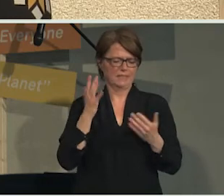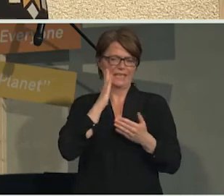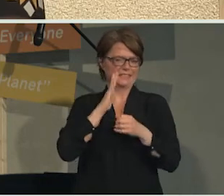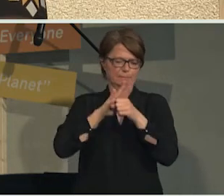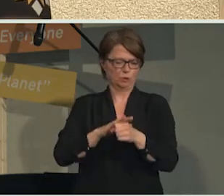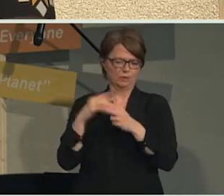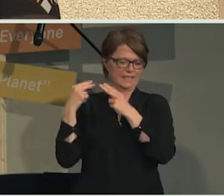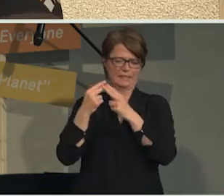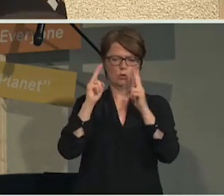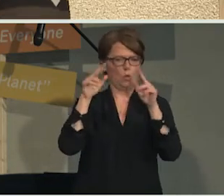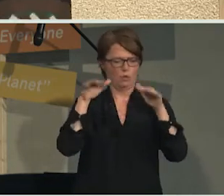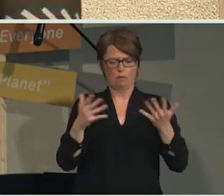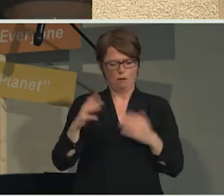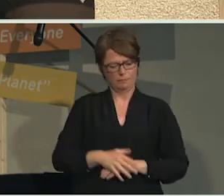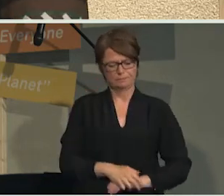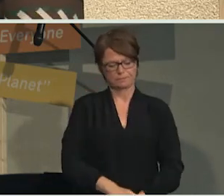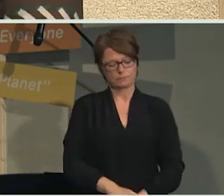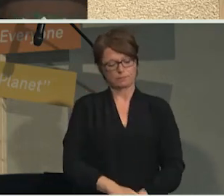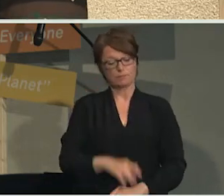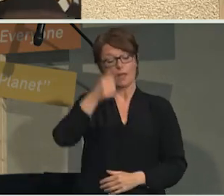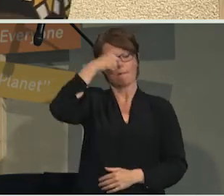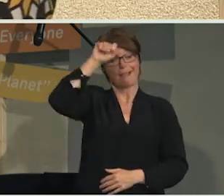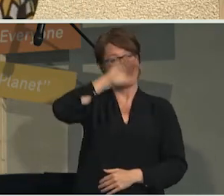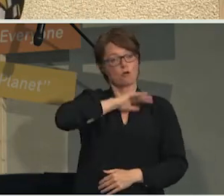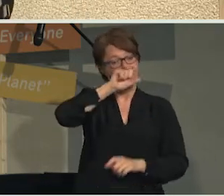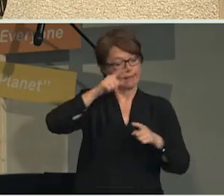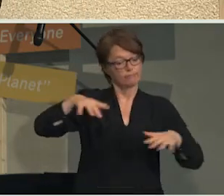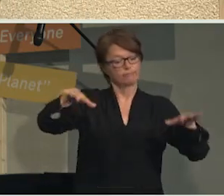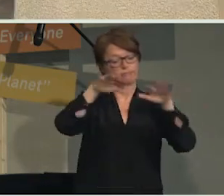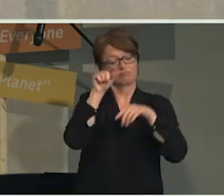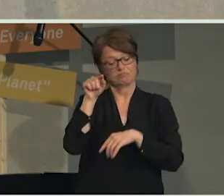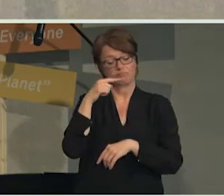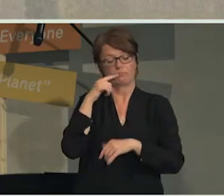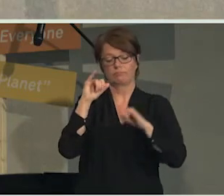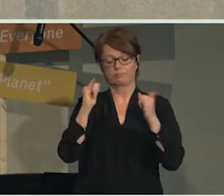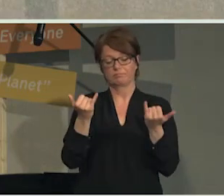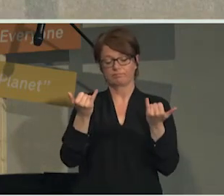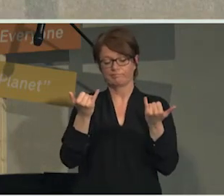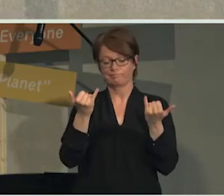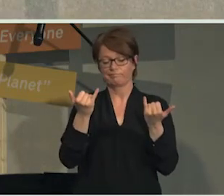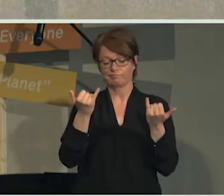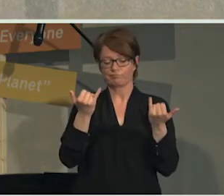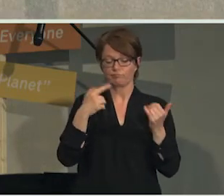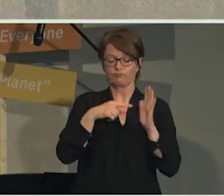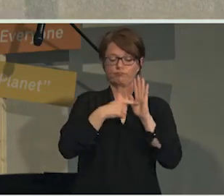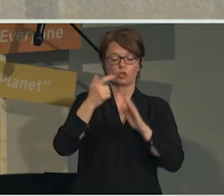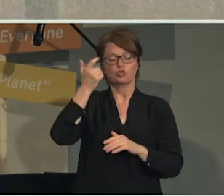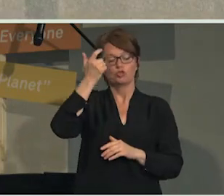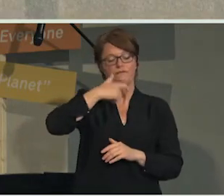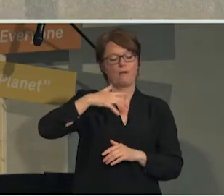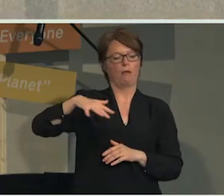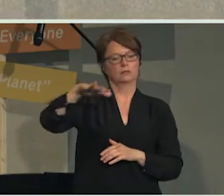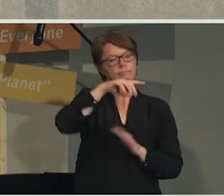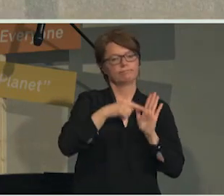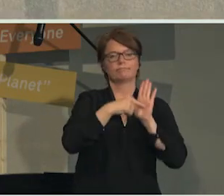ihrer künstlerischen Freiheit oder gar Zensur zu betrachten. Erstaunlich ist daran, wie stark der Vorwurf greift,